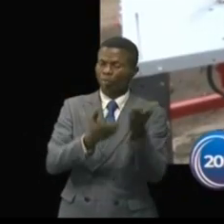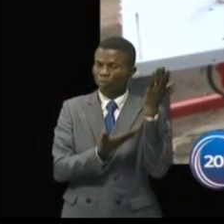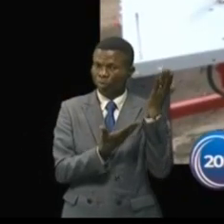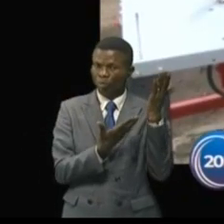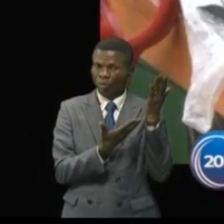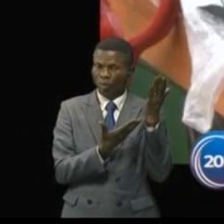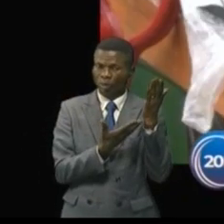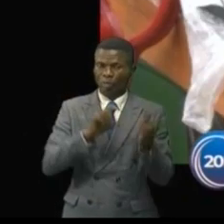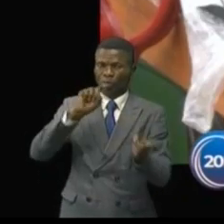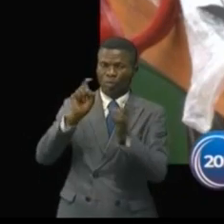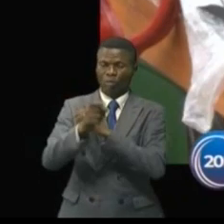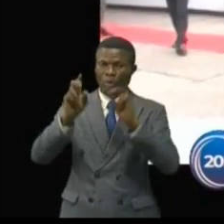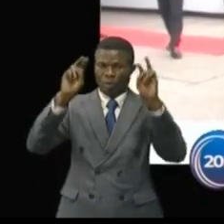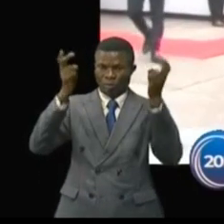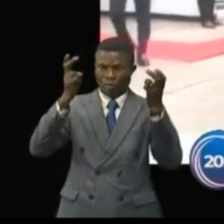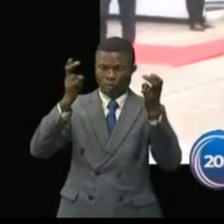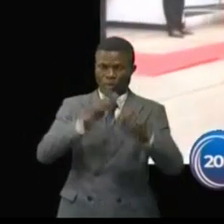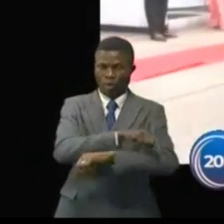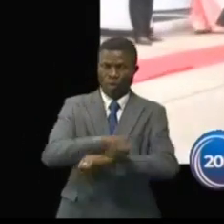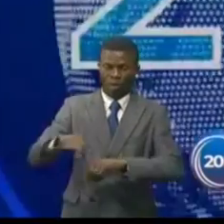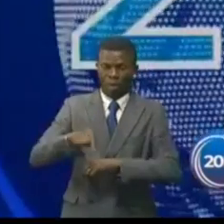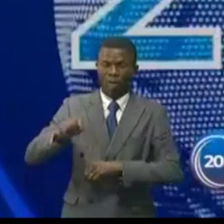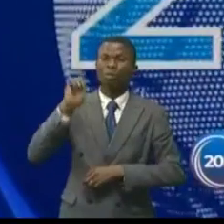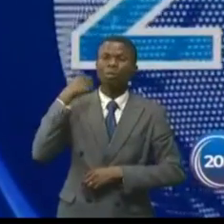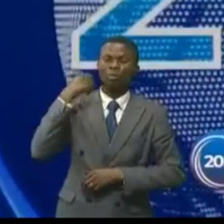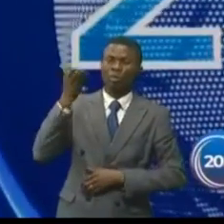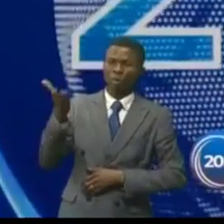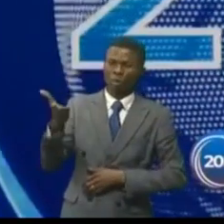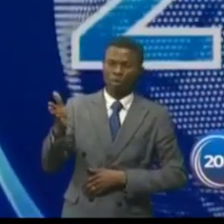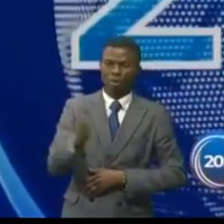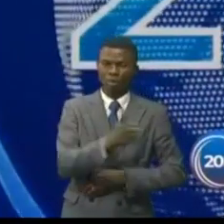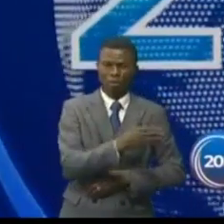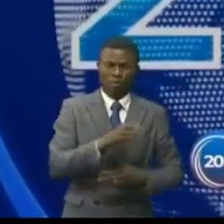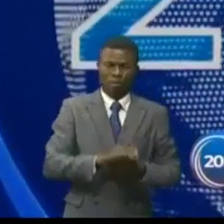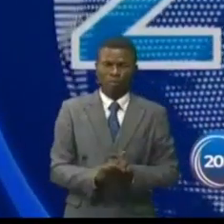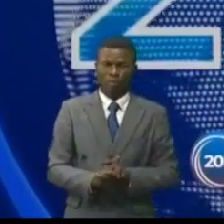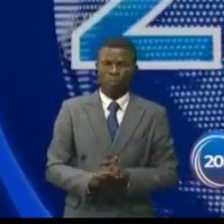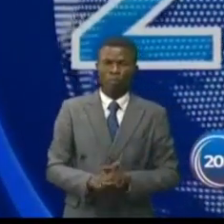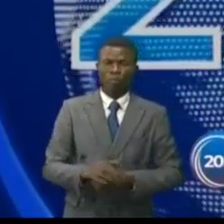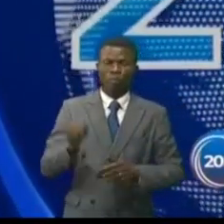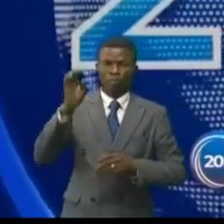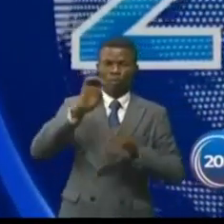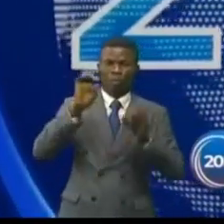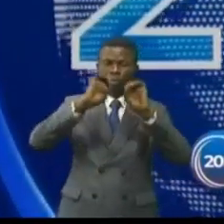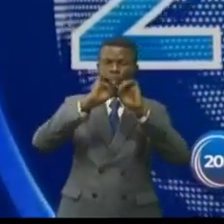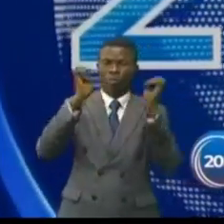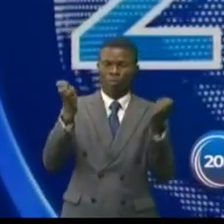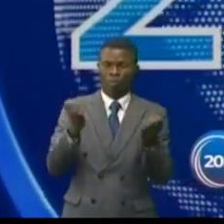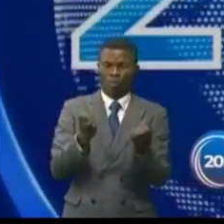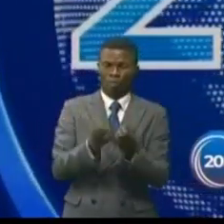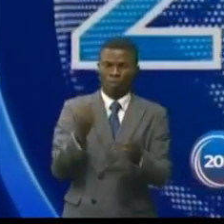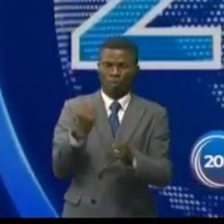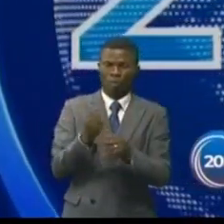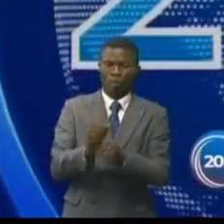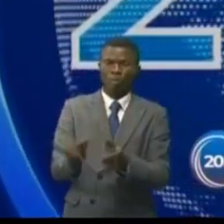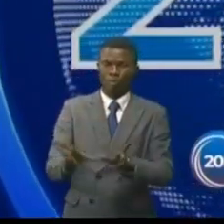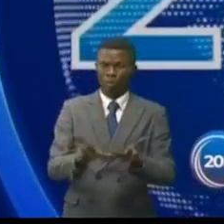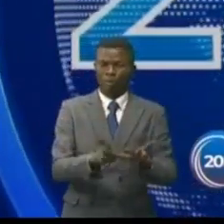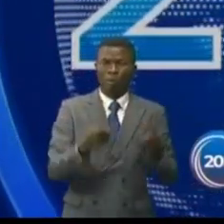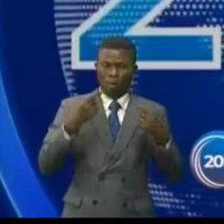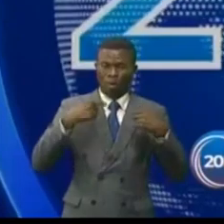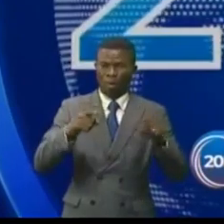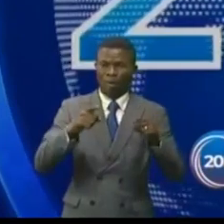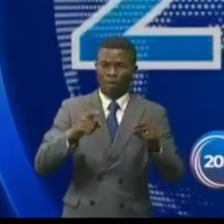de la modernisation de l'administration pénitentiaire. Le Club national des sous-traitants du Lualaba annonce sa